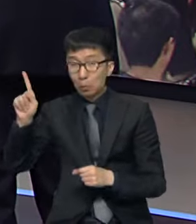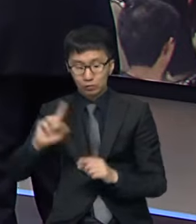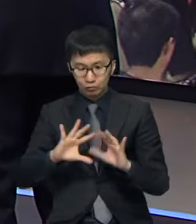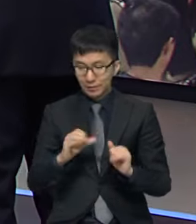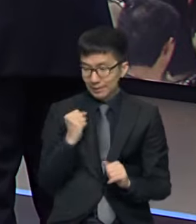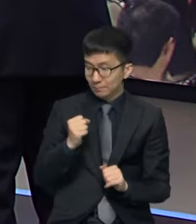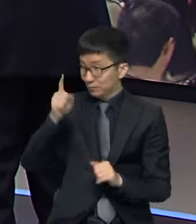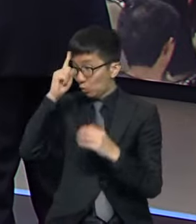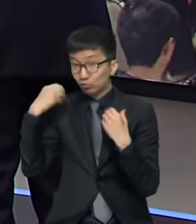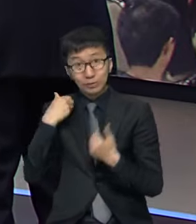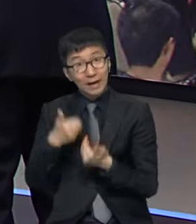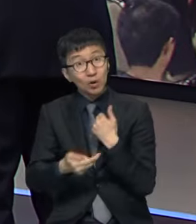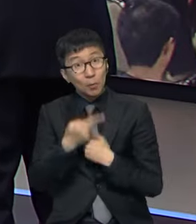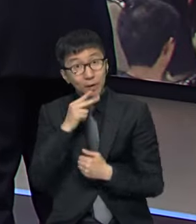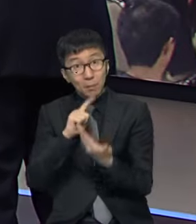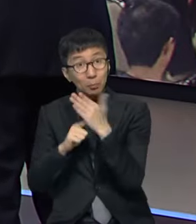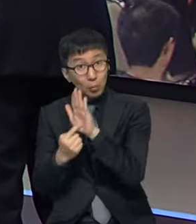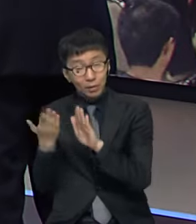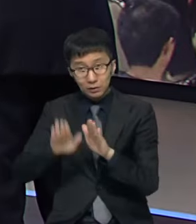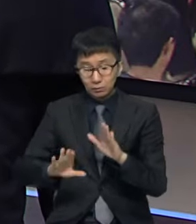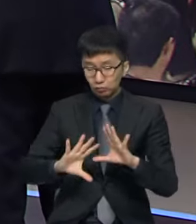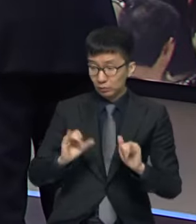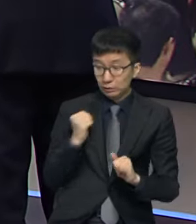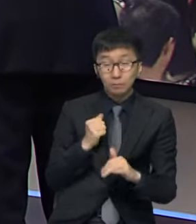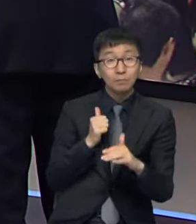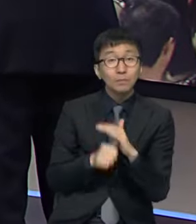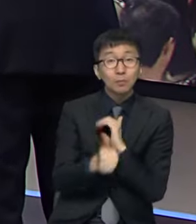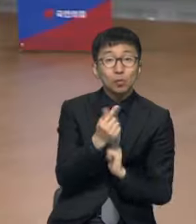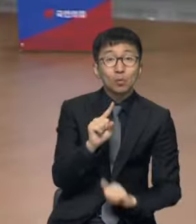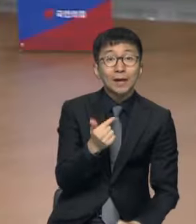했는데 자, 한동훈 대표는 반응이 어땠습니까?